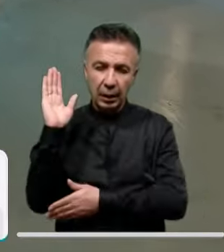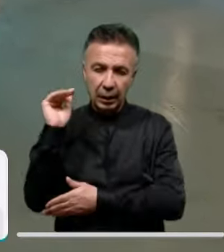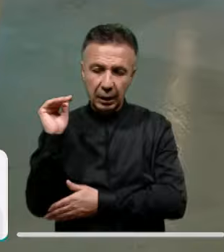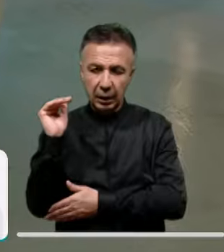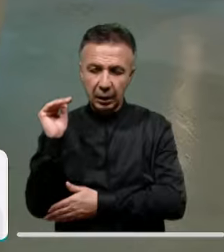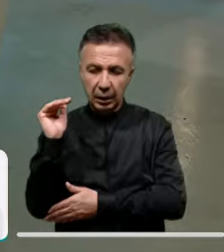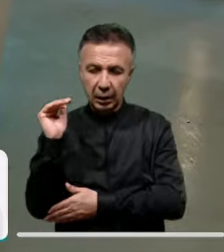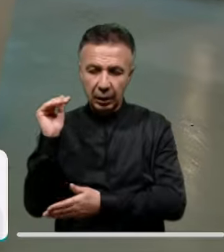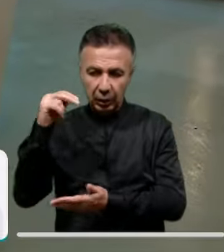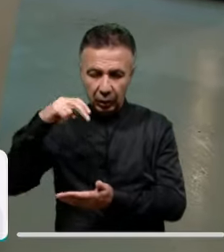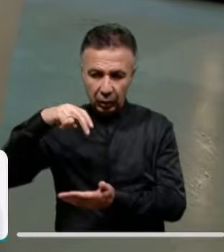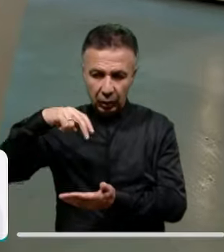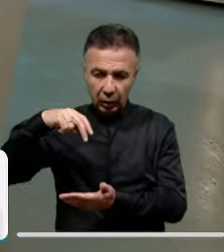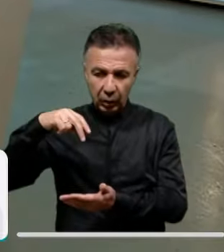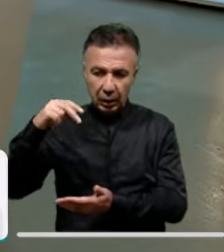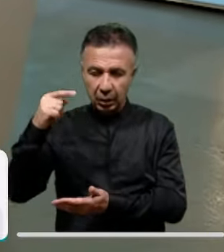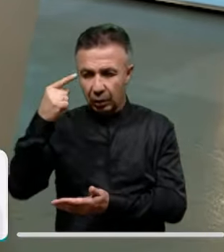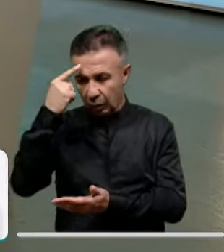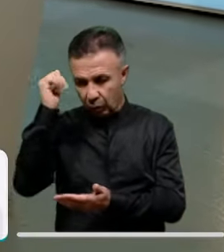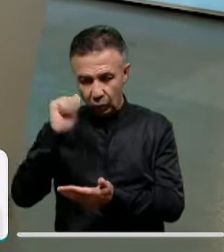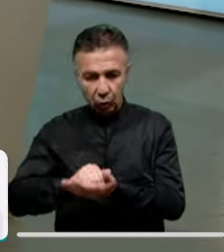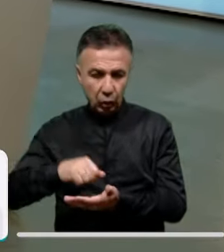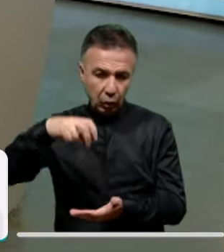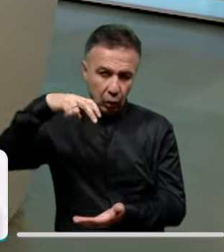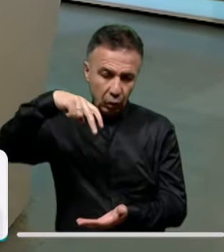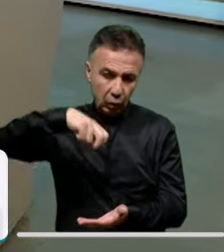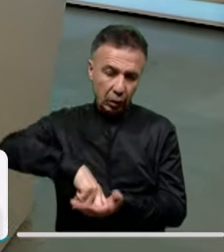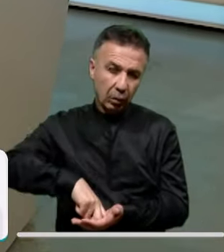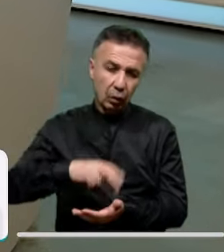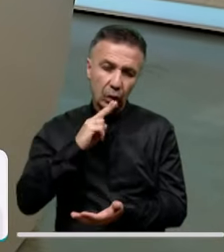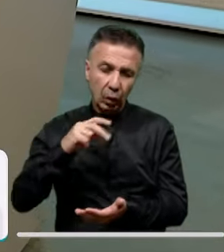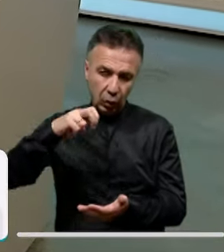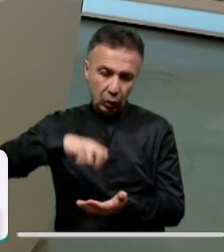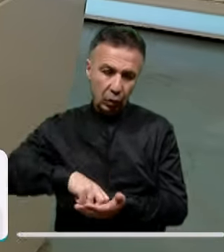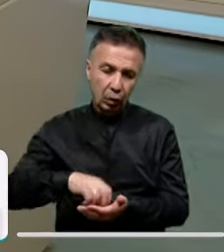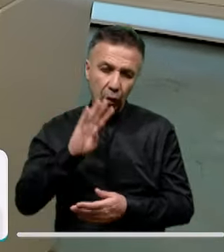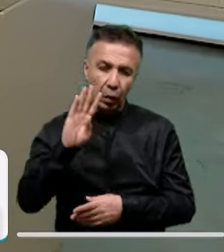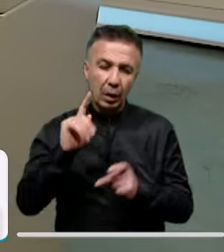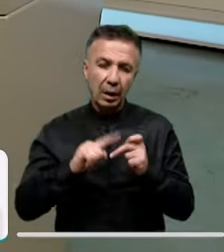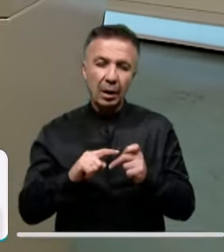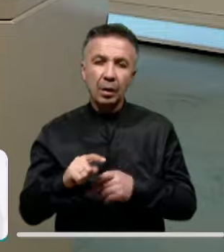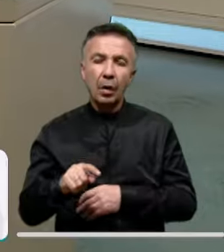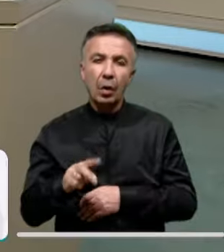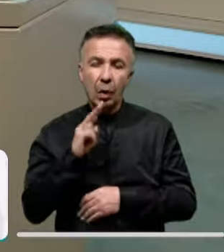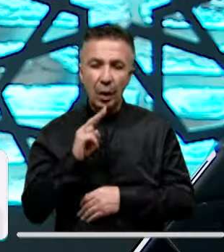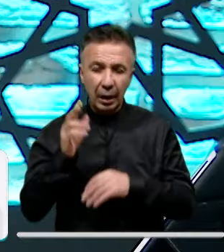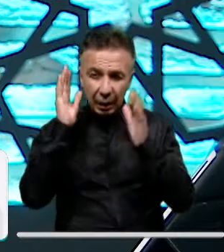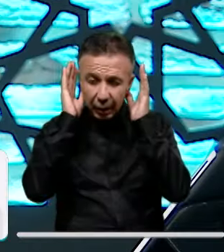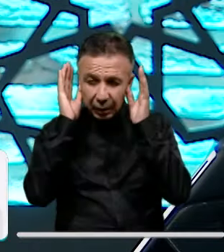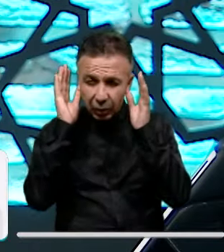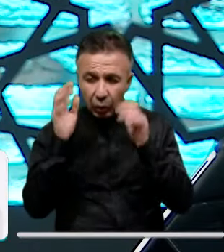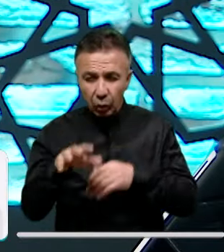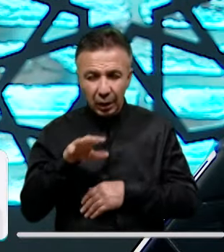son oturuşta teşehhüd miktarı oturmak. Dört rekatlı bu öğlenin sünneti gibi